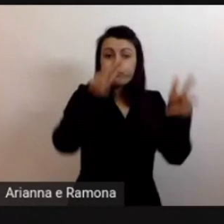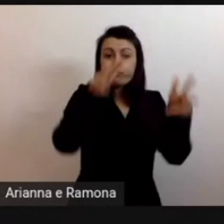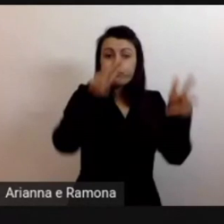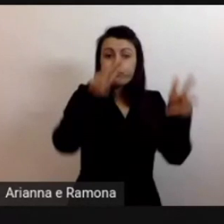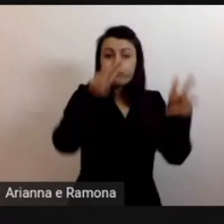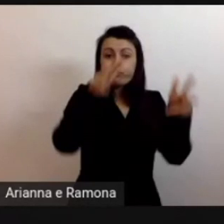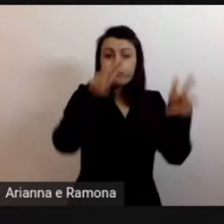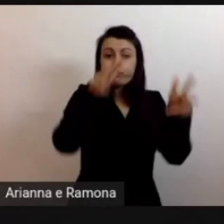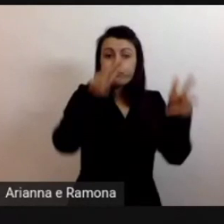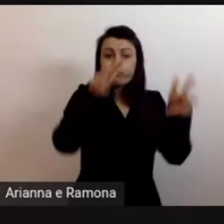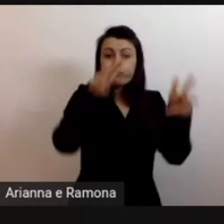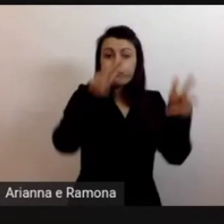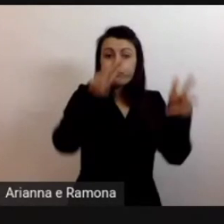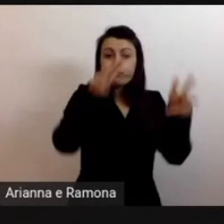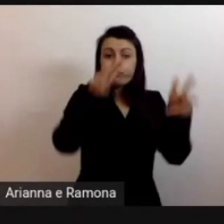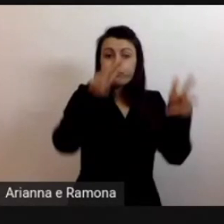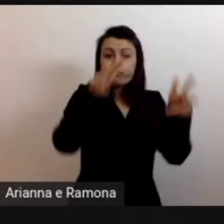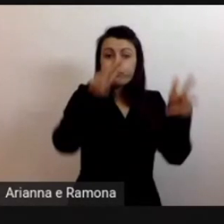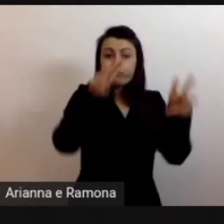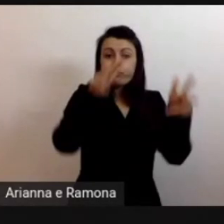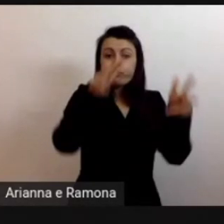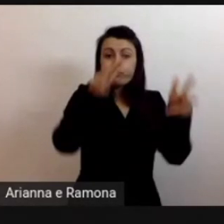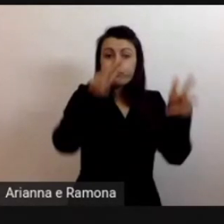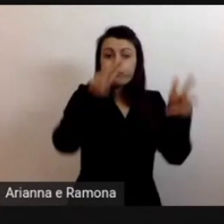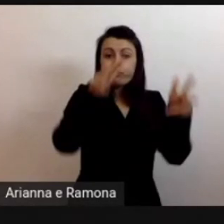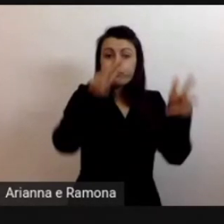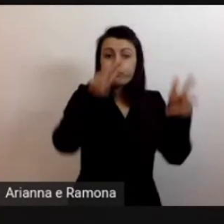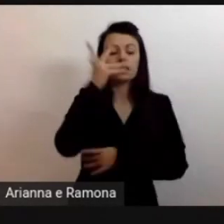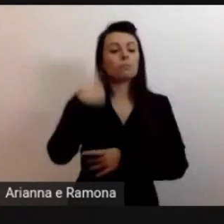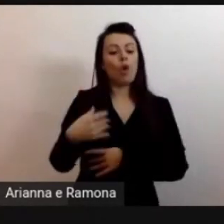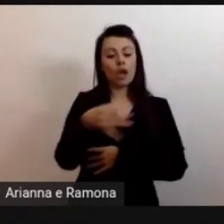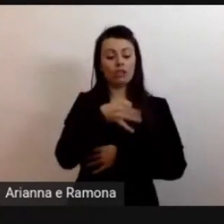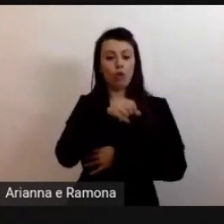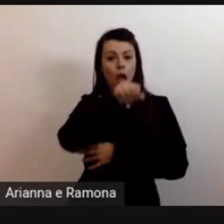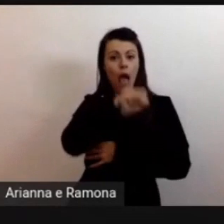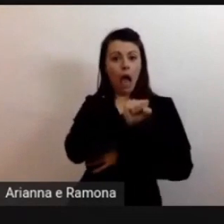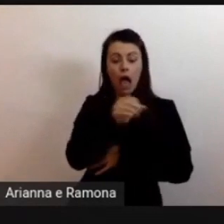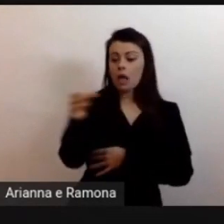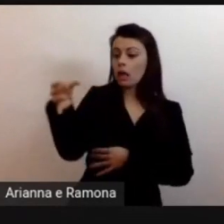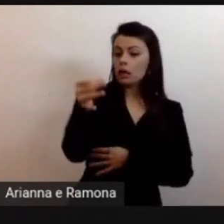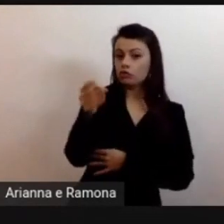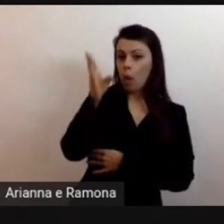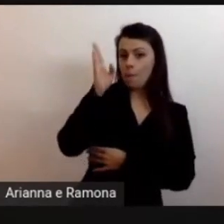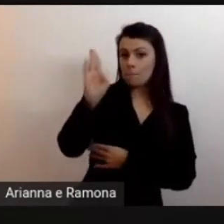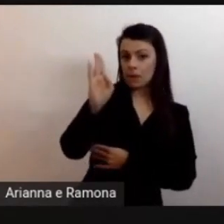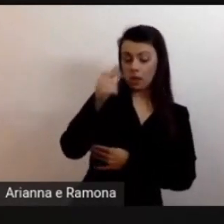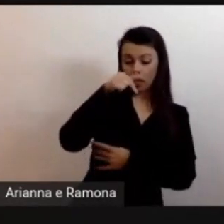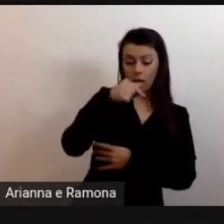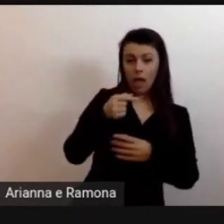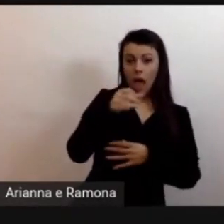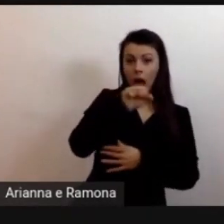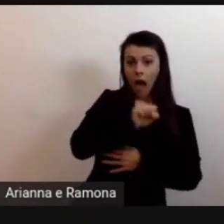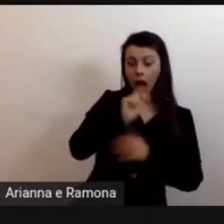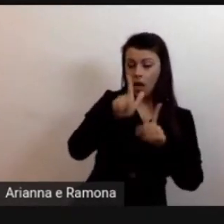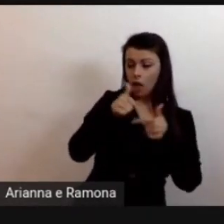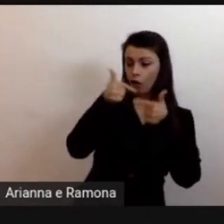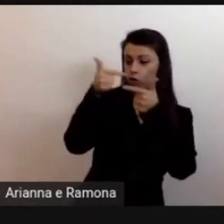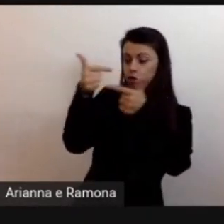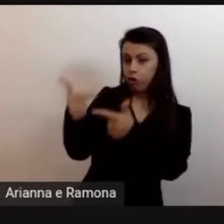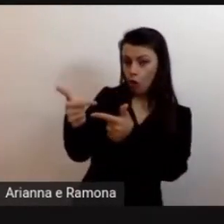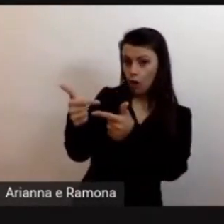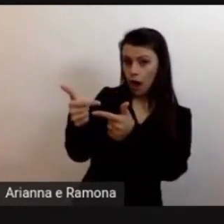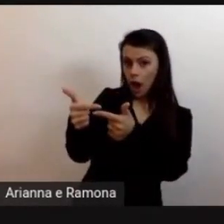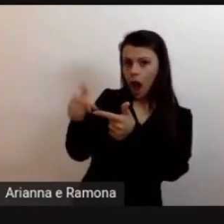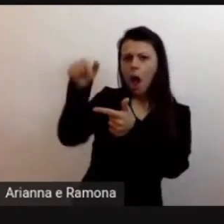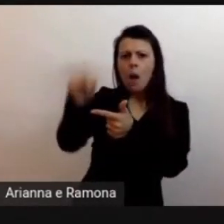sera dall isola bruna bimbi e non altro che viversi louis kahn basta che questa c che